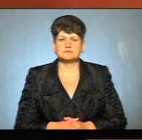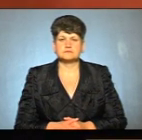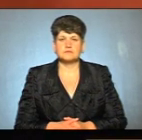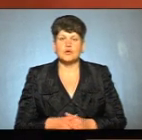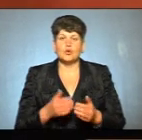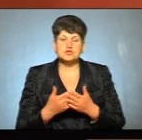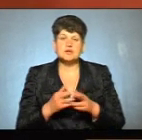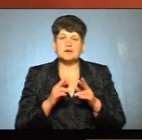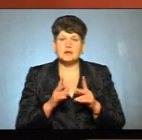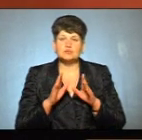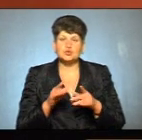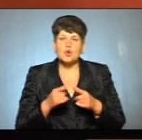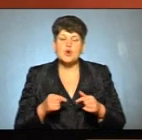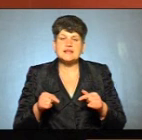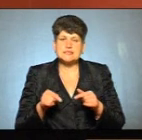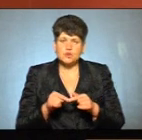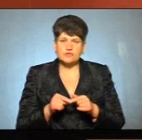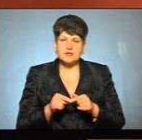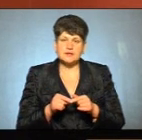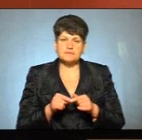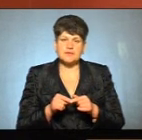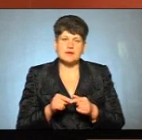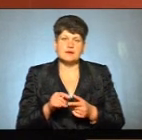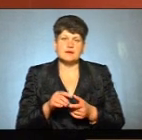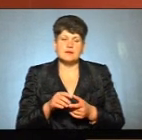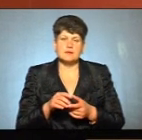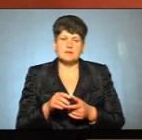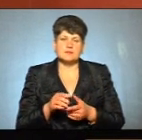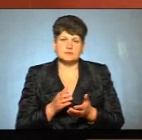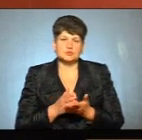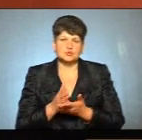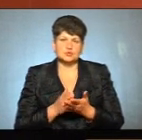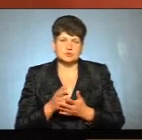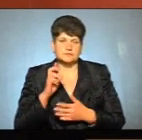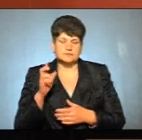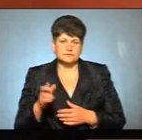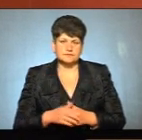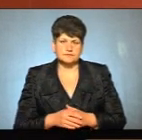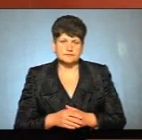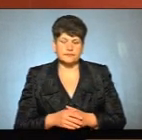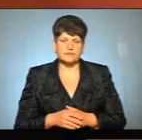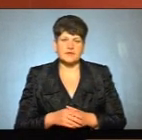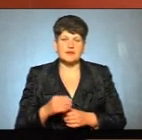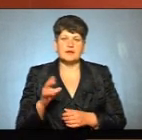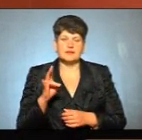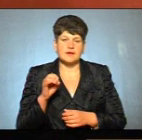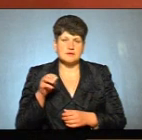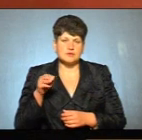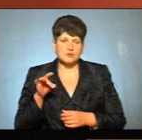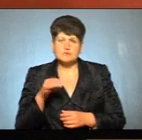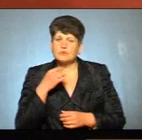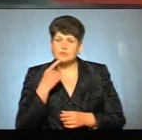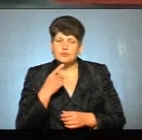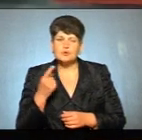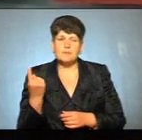Отже, яким чином будуть організовані пасхальні богослужіння? Владика Нестор, розпочнемо з вас. Ну, найперше, варто сказати те, що пасхальні